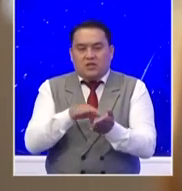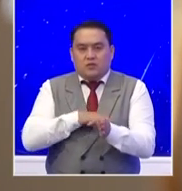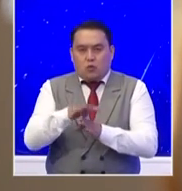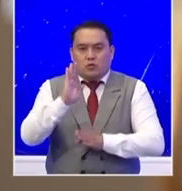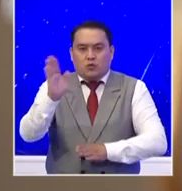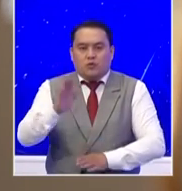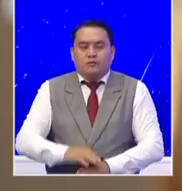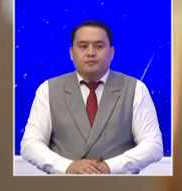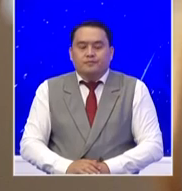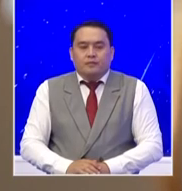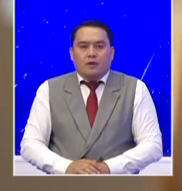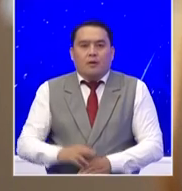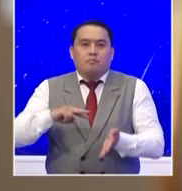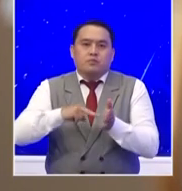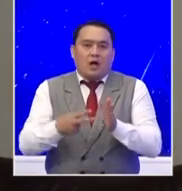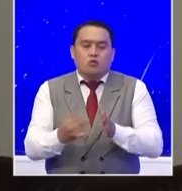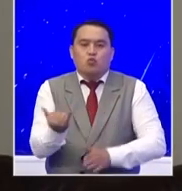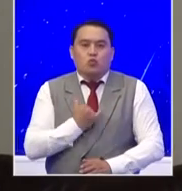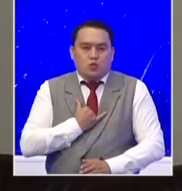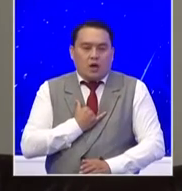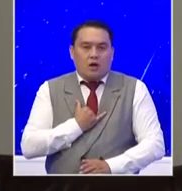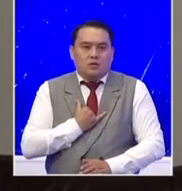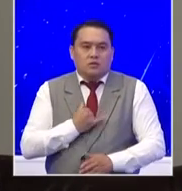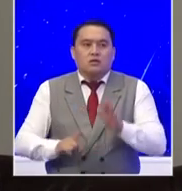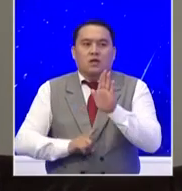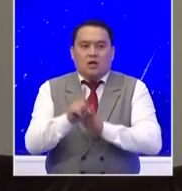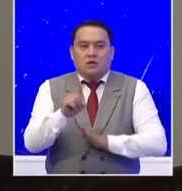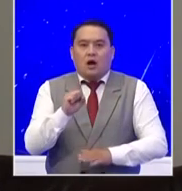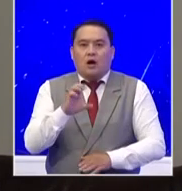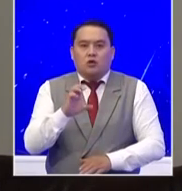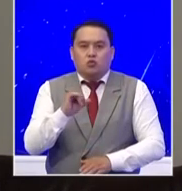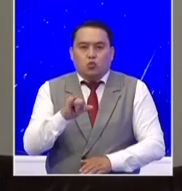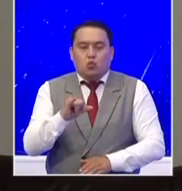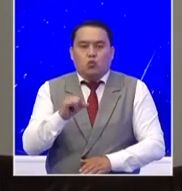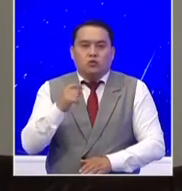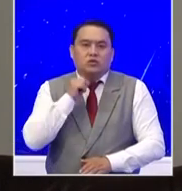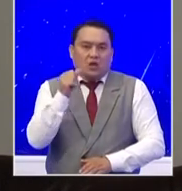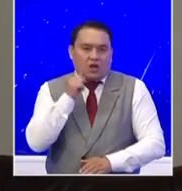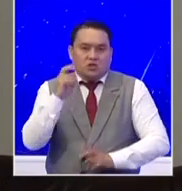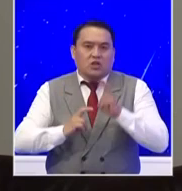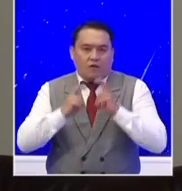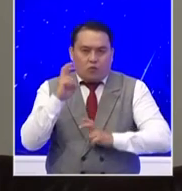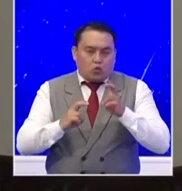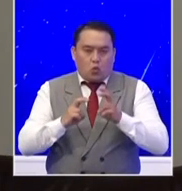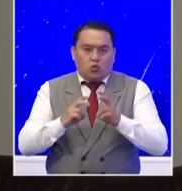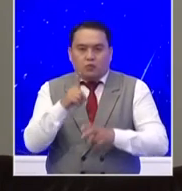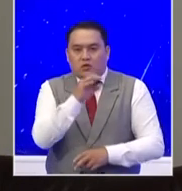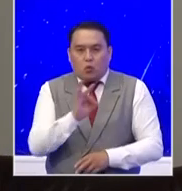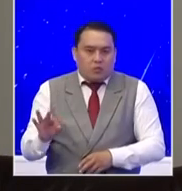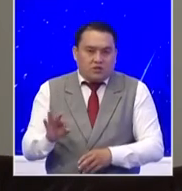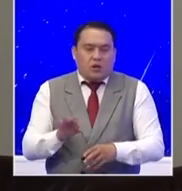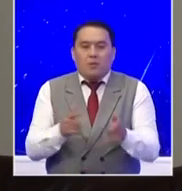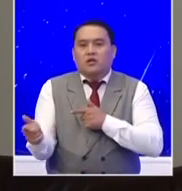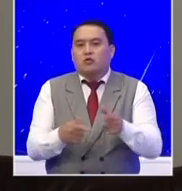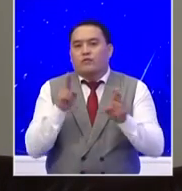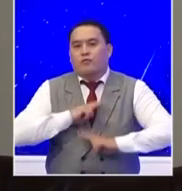исполнены. На ближайший план самая главная задача – это у нас запуск Аксуйского сахарного завода. Вся подготовка к работе